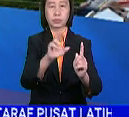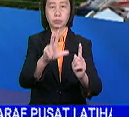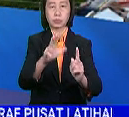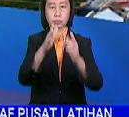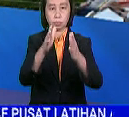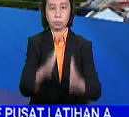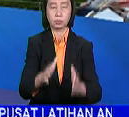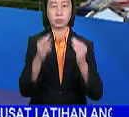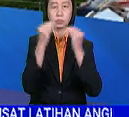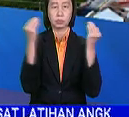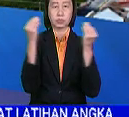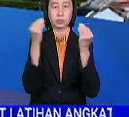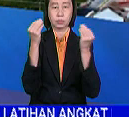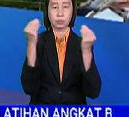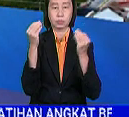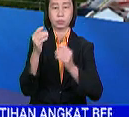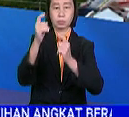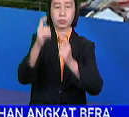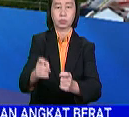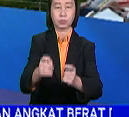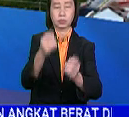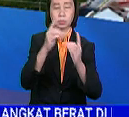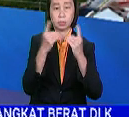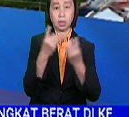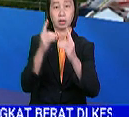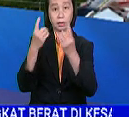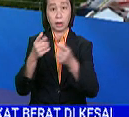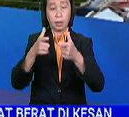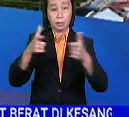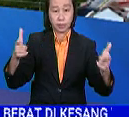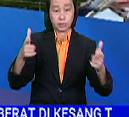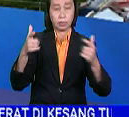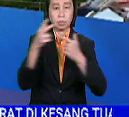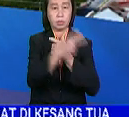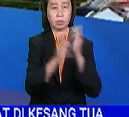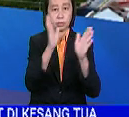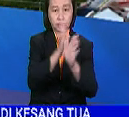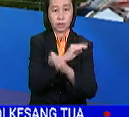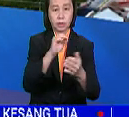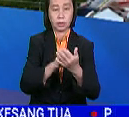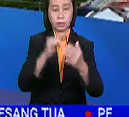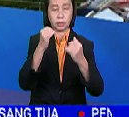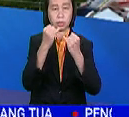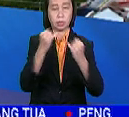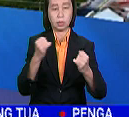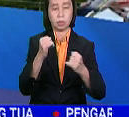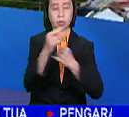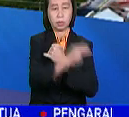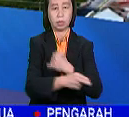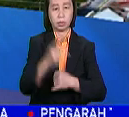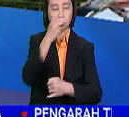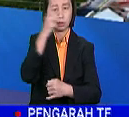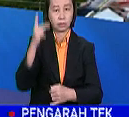orang penerima pada majelis istiadat penggunaan dan cor darjah kebesaran Negeri serawa di dewan besar asal negeri di